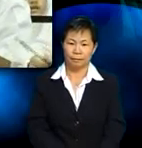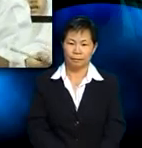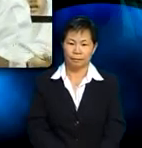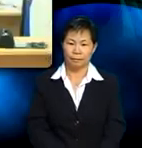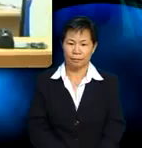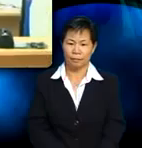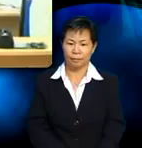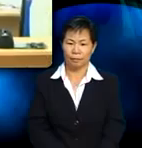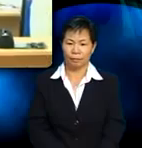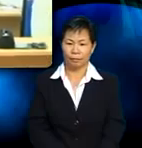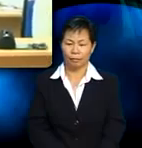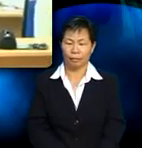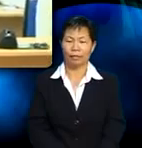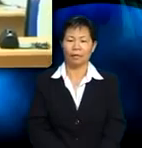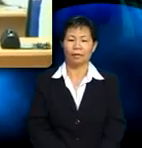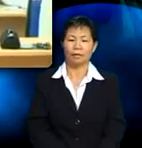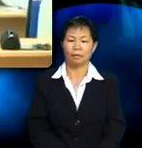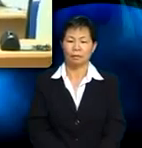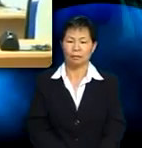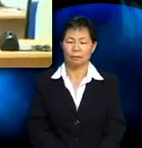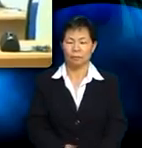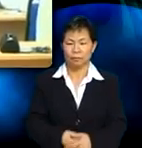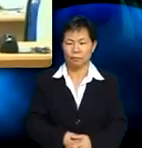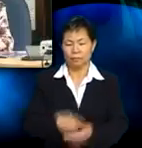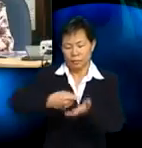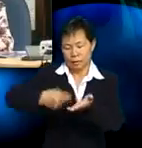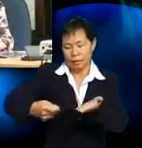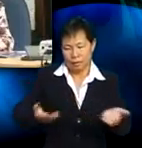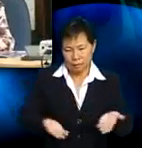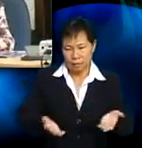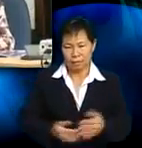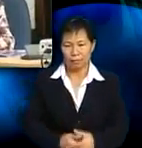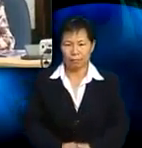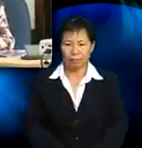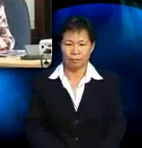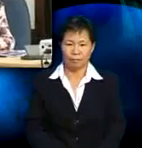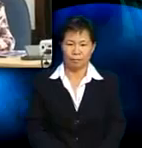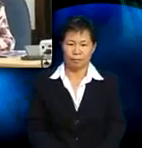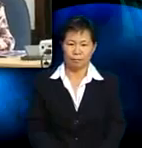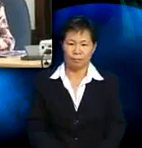untuk setiap Jadi anda Klik Kanan di sini